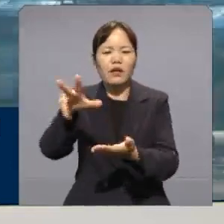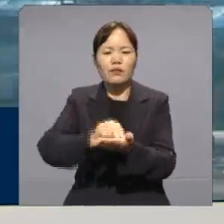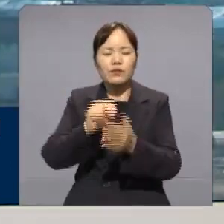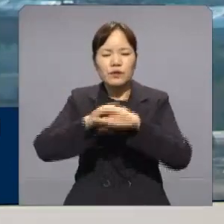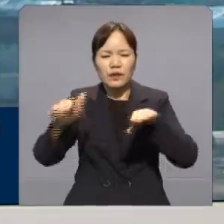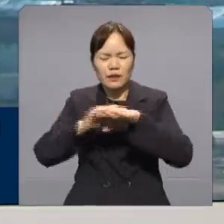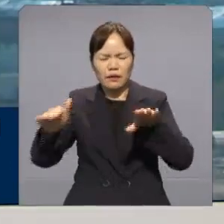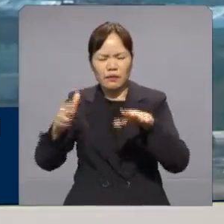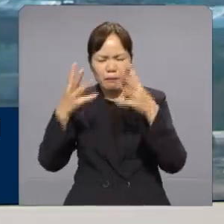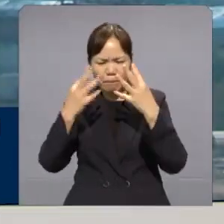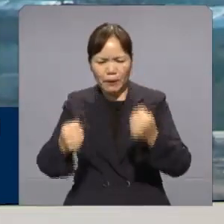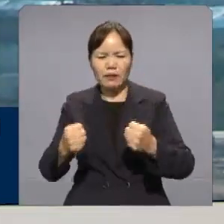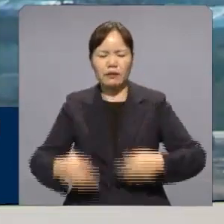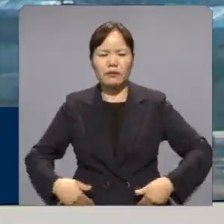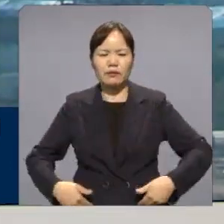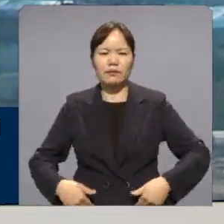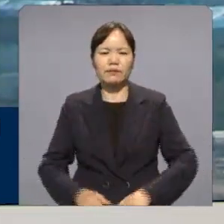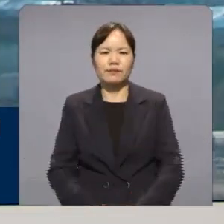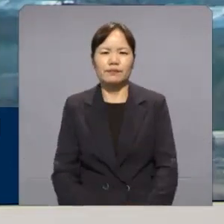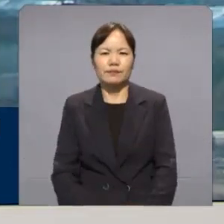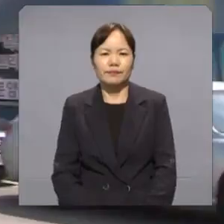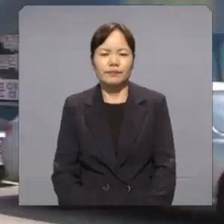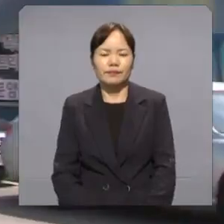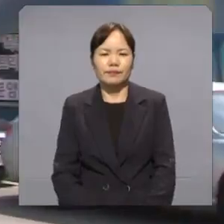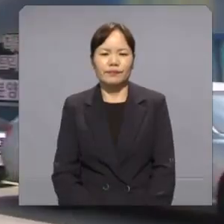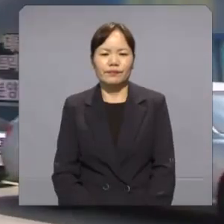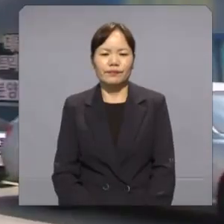저 소식 갈태용 기자입니다